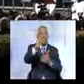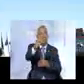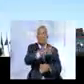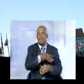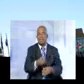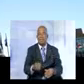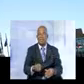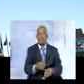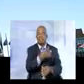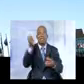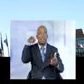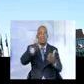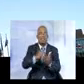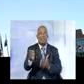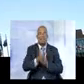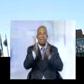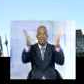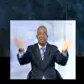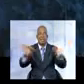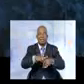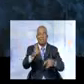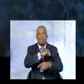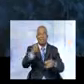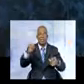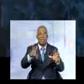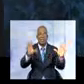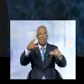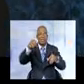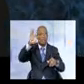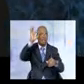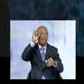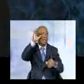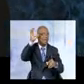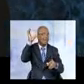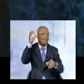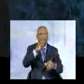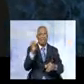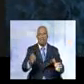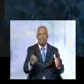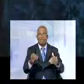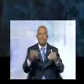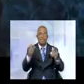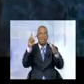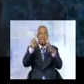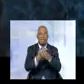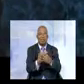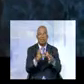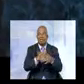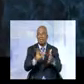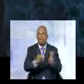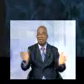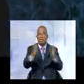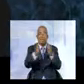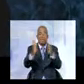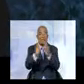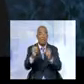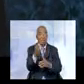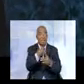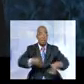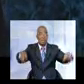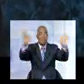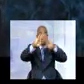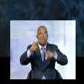l'ONU. Le secrétaire général de l'Organisation des Nations Unies, Ban Ki-moon, à l'ouverture de ce débat de haut niveau,